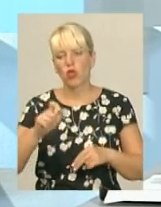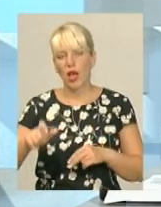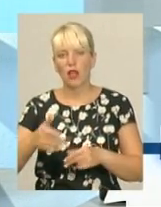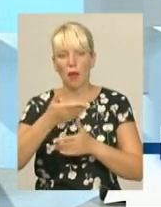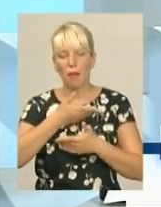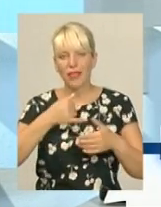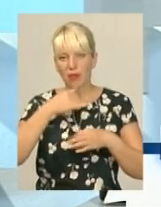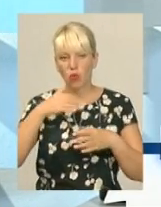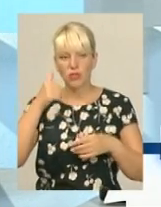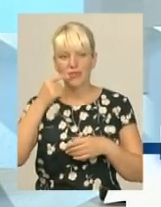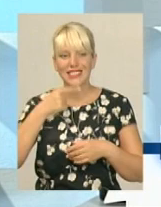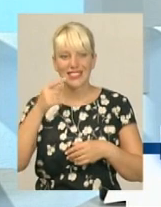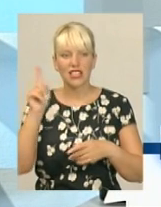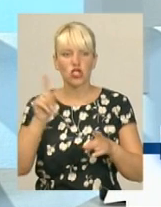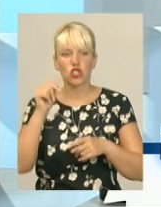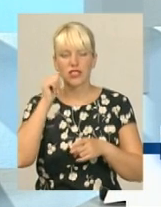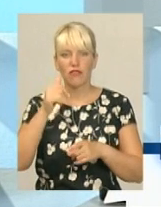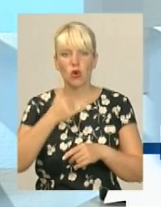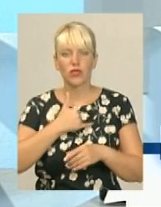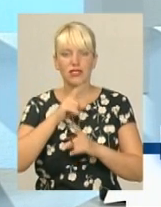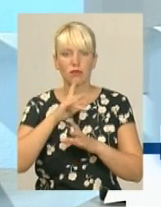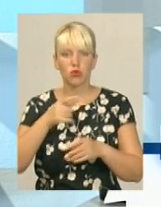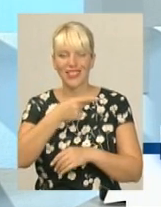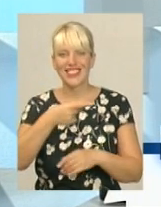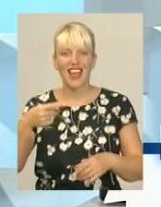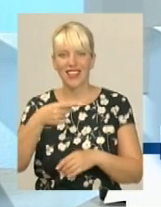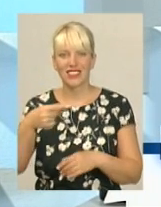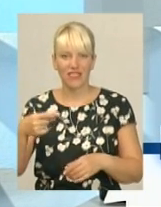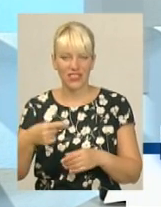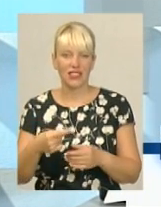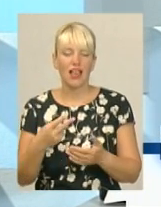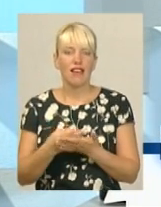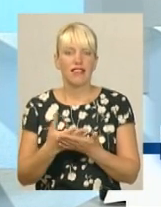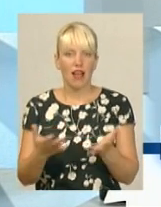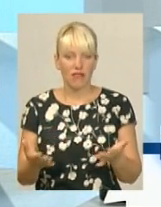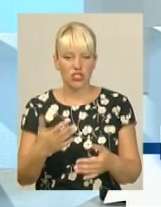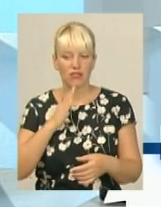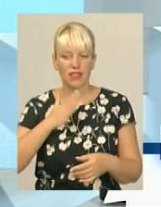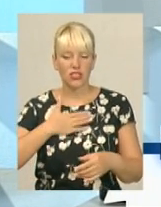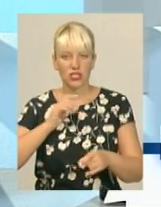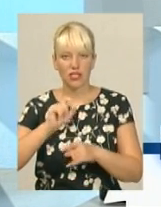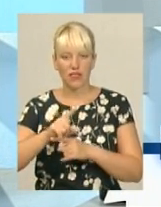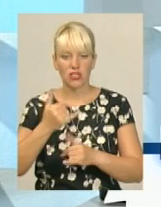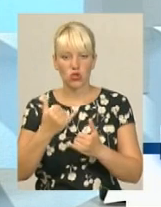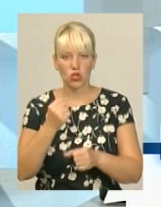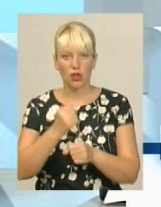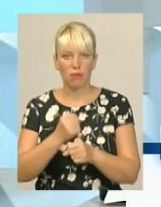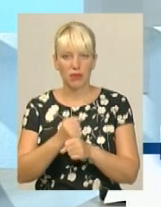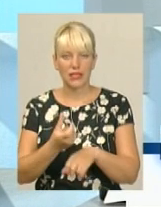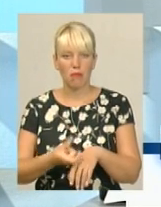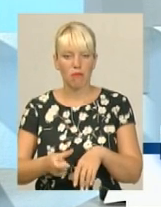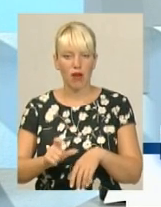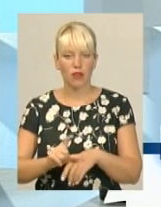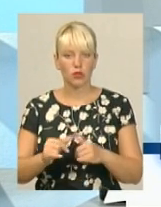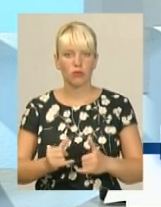можемо сказати, що завтра у нас не буде негативних явищ. Наше завдання сьогодні – зробити максимум для того,